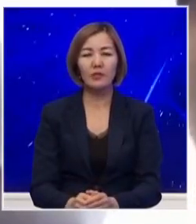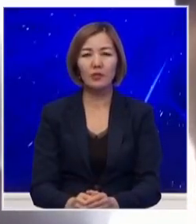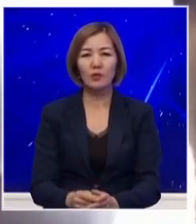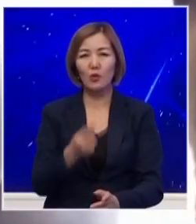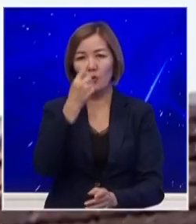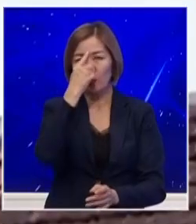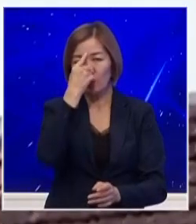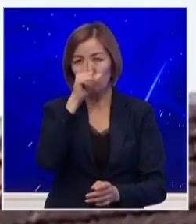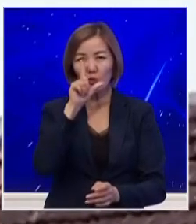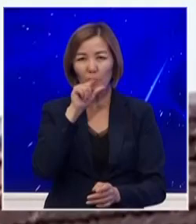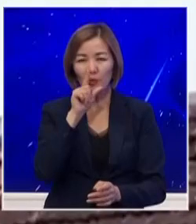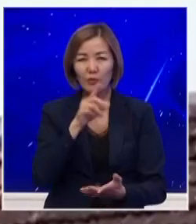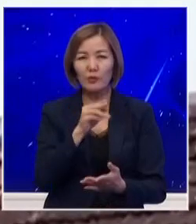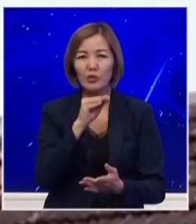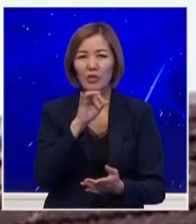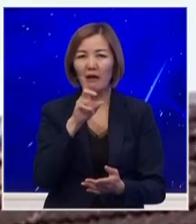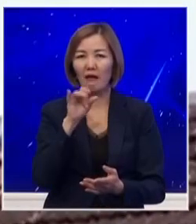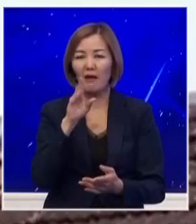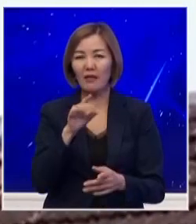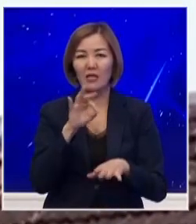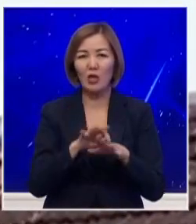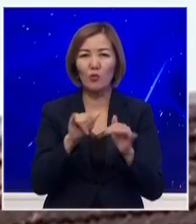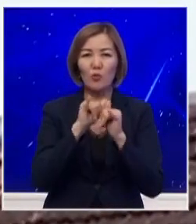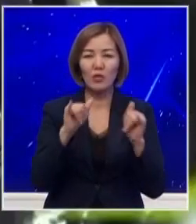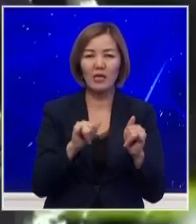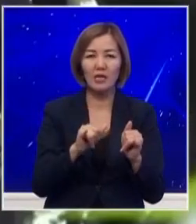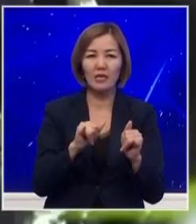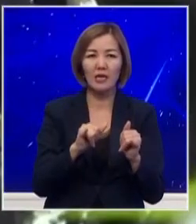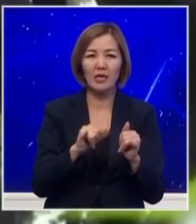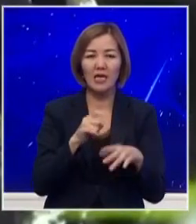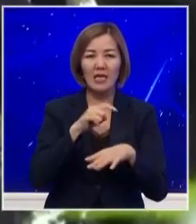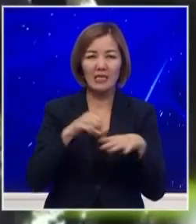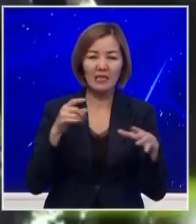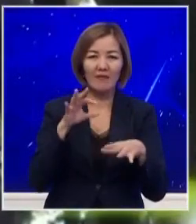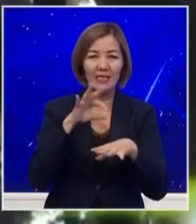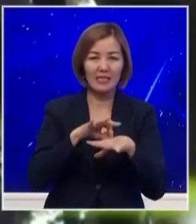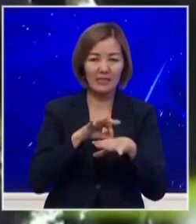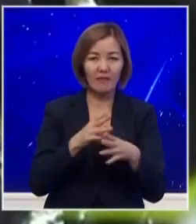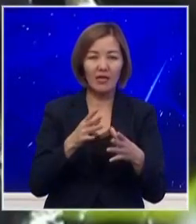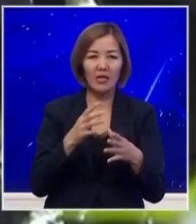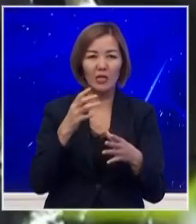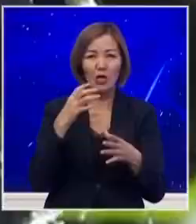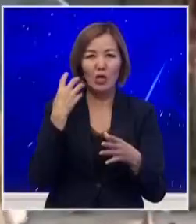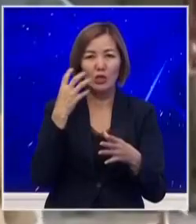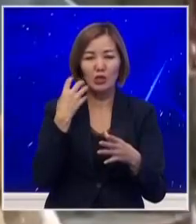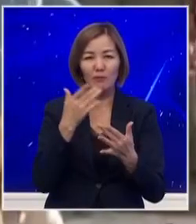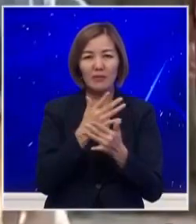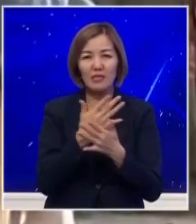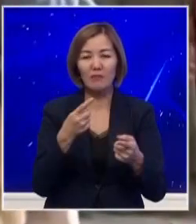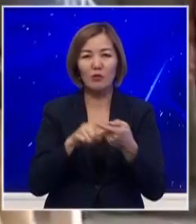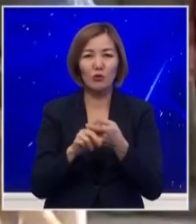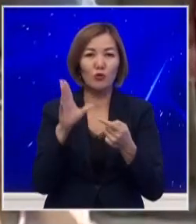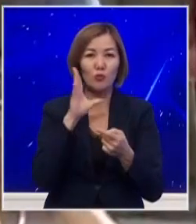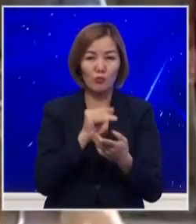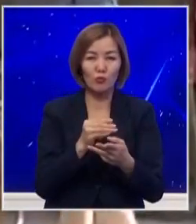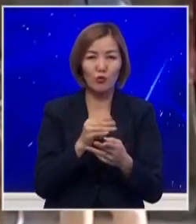Үндістанда жарғанаттар нипах вирусын таратуда. Ғалымдар бұл жануарларды тырнап алған немесе тістеген тропикалық жемістерді жеу арқылы жұқтырылу мүмкін деп